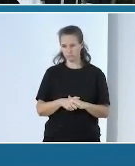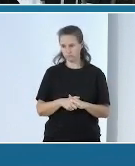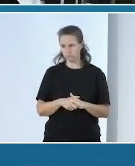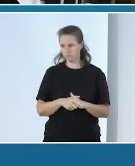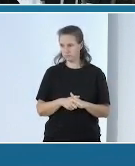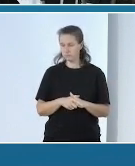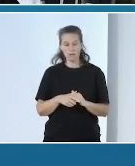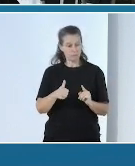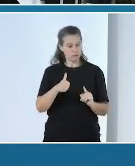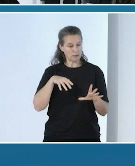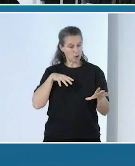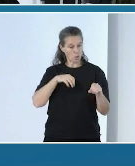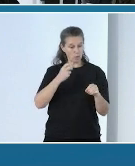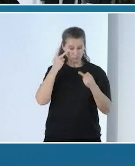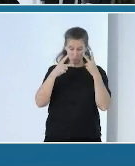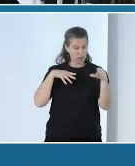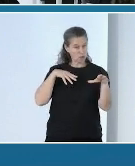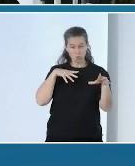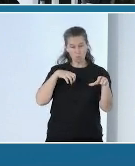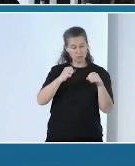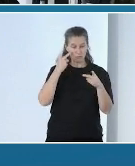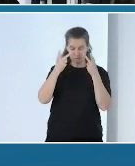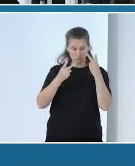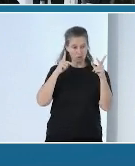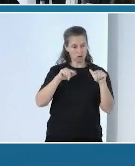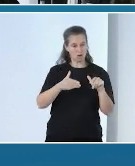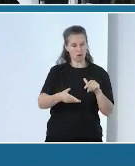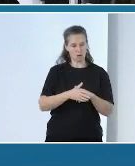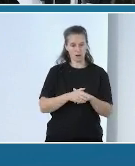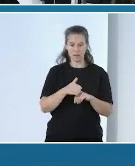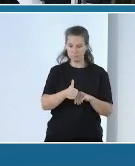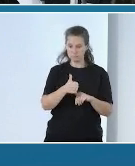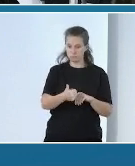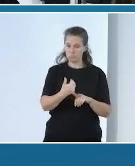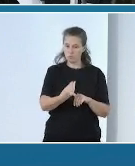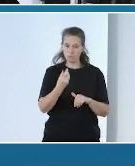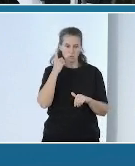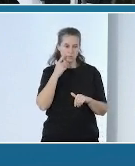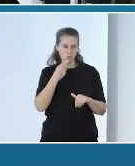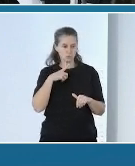Et comme il compense visuellement, voilà, chez lui, ça va être